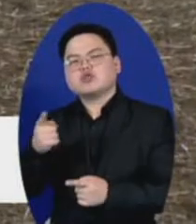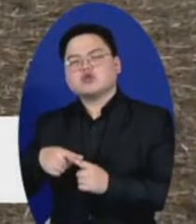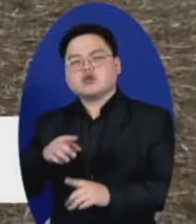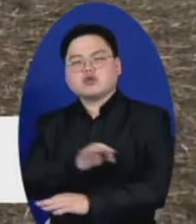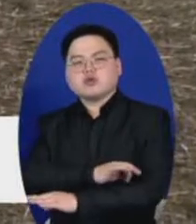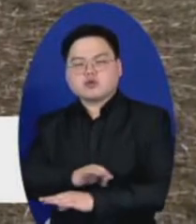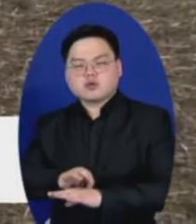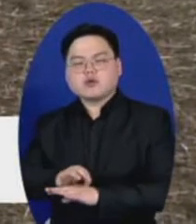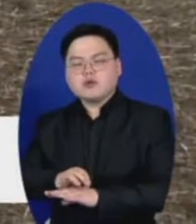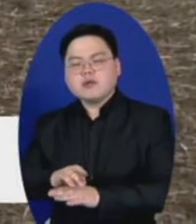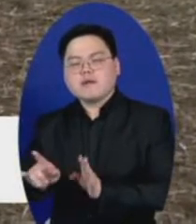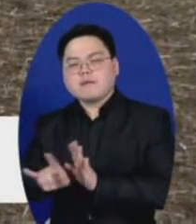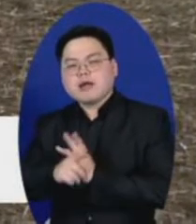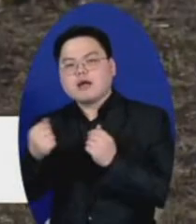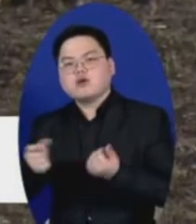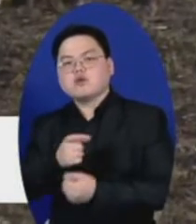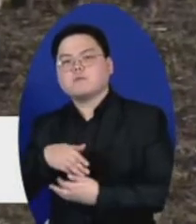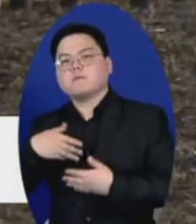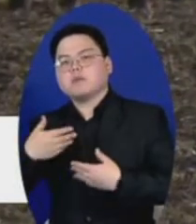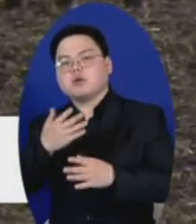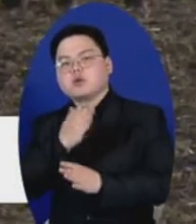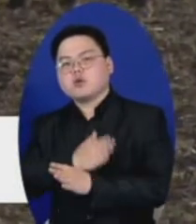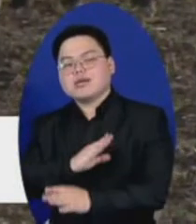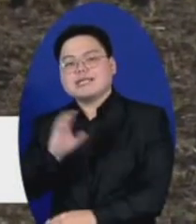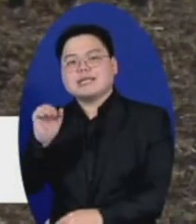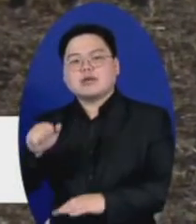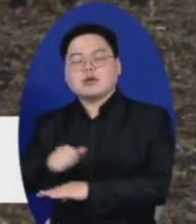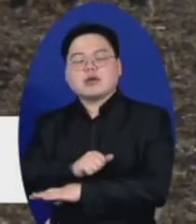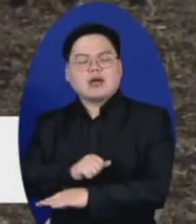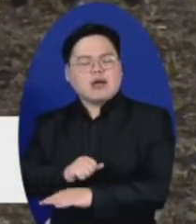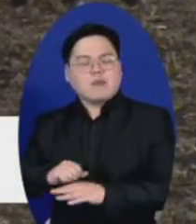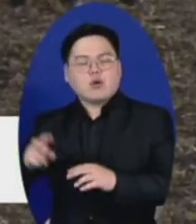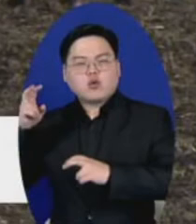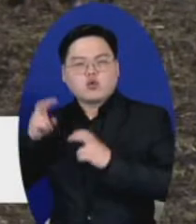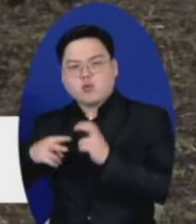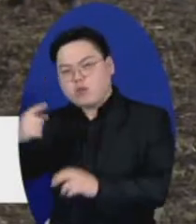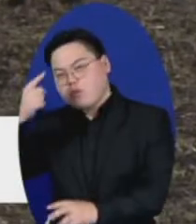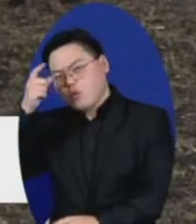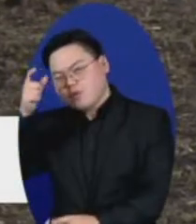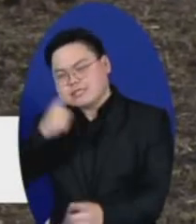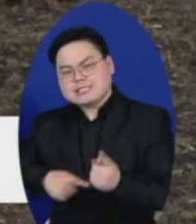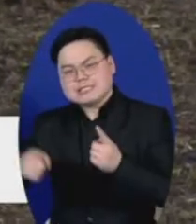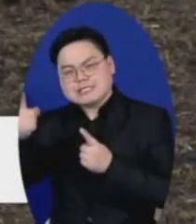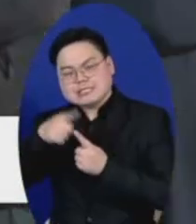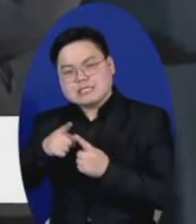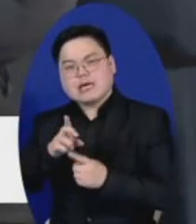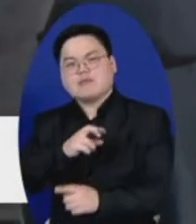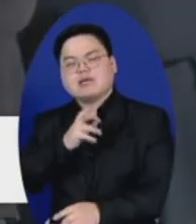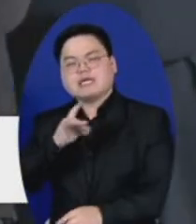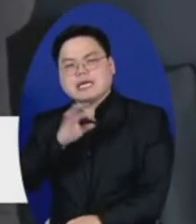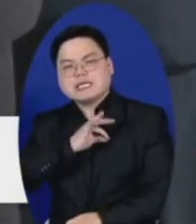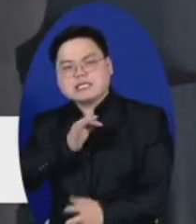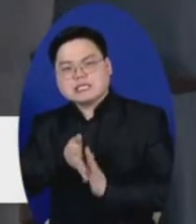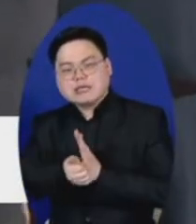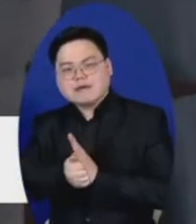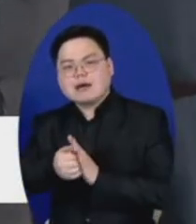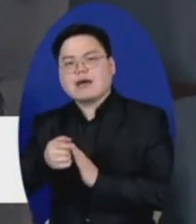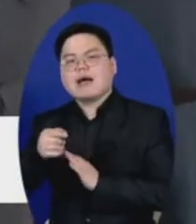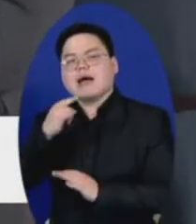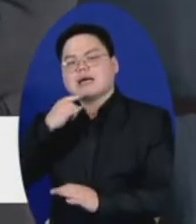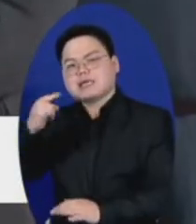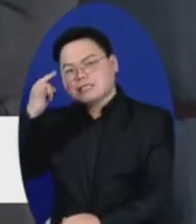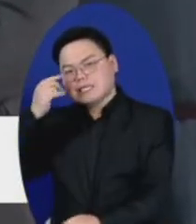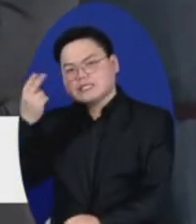хэсэг. Малчтад хүлээлгэж өгсөн сэлэнг үйлдвэрийн энэ үхэр Монгол үхрийн төсвөртэй чанар, бэлчээр ашиглах чадварыг Казахийн цагаан толгойд